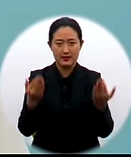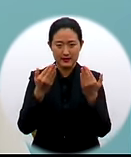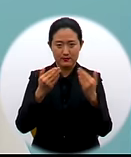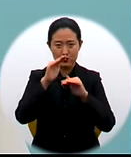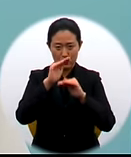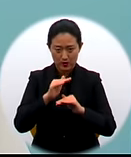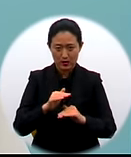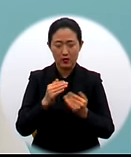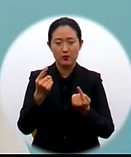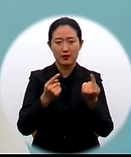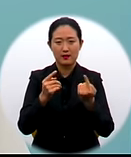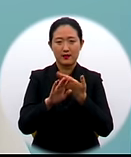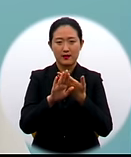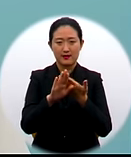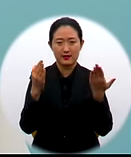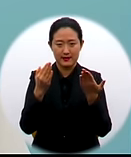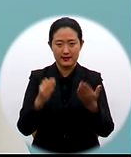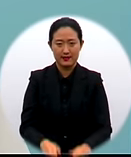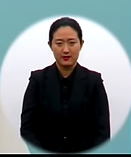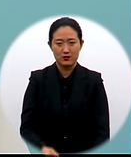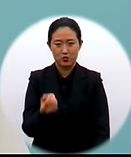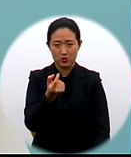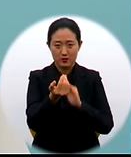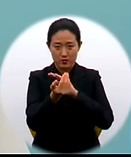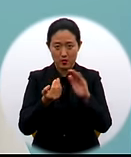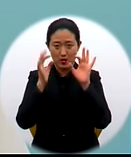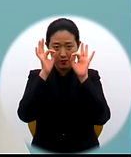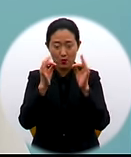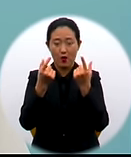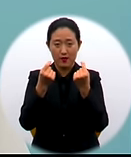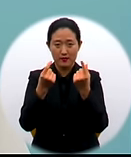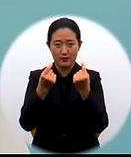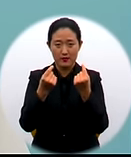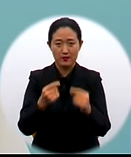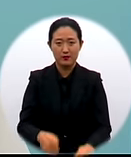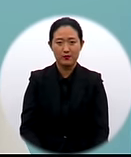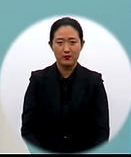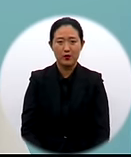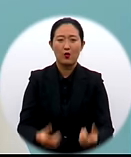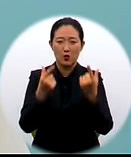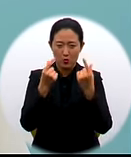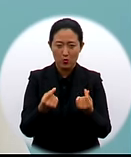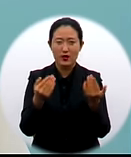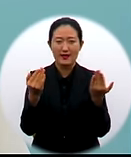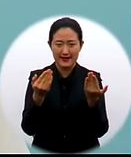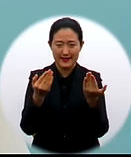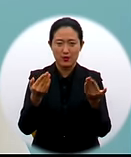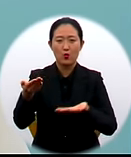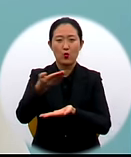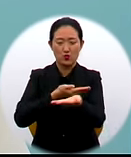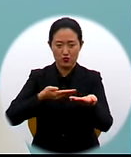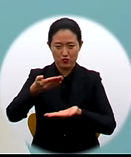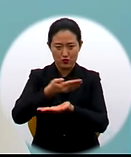않습니다. 앞서 보셨던 표처럼 어떤 직무군은 동일한 직무 역량을 공유하기도 해요. 그러다 보니까